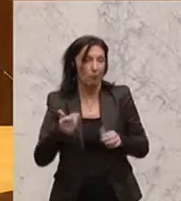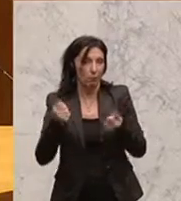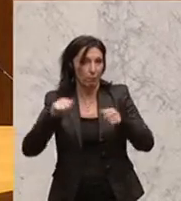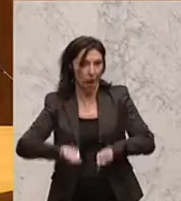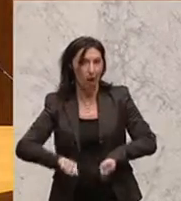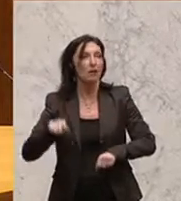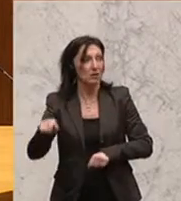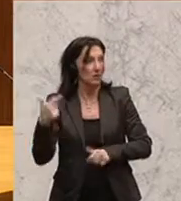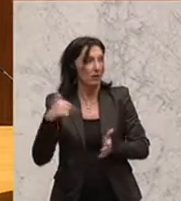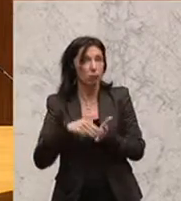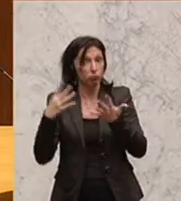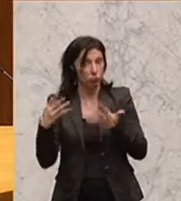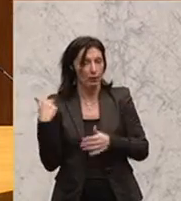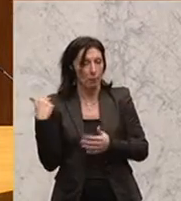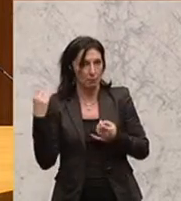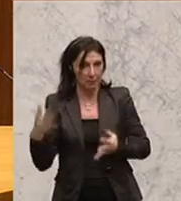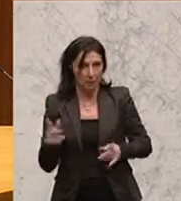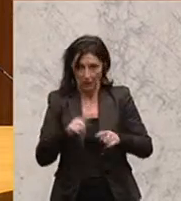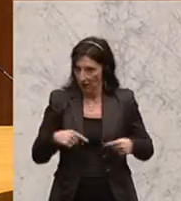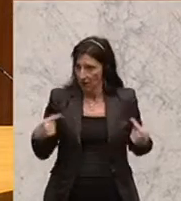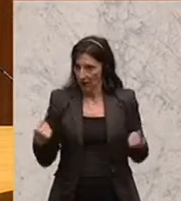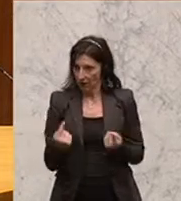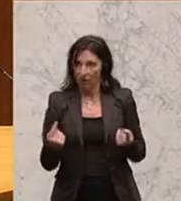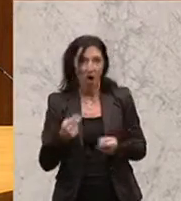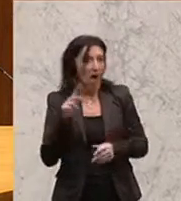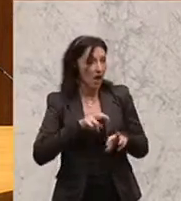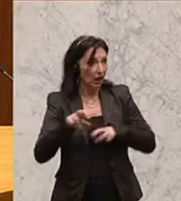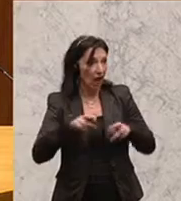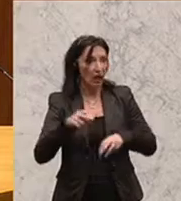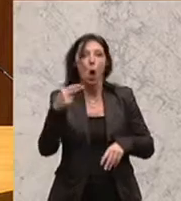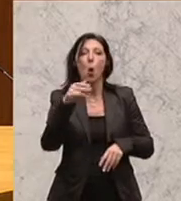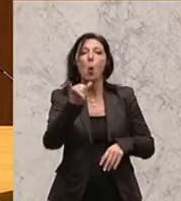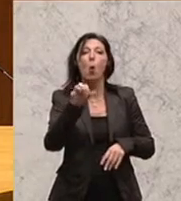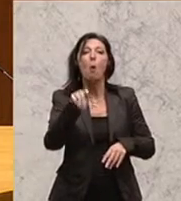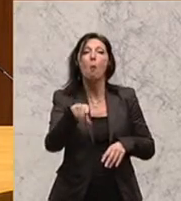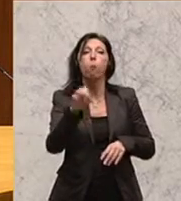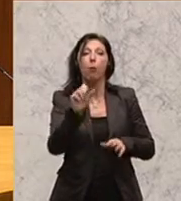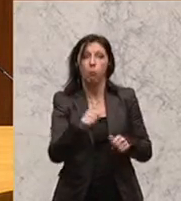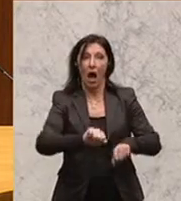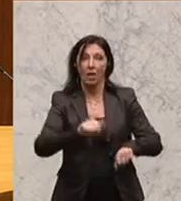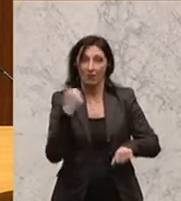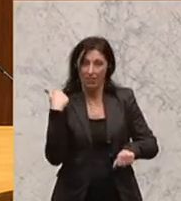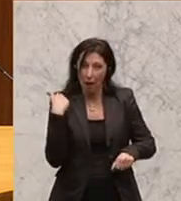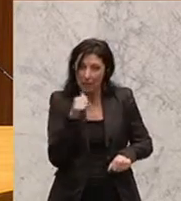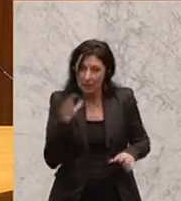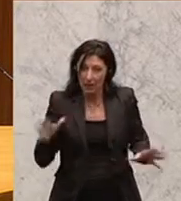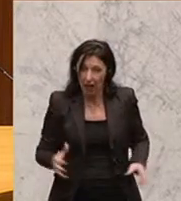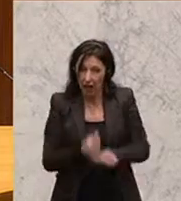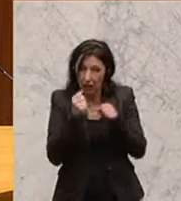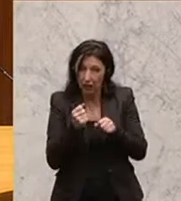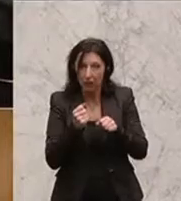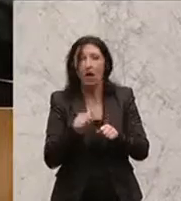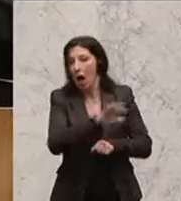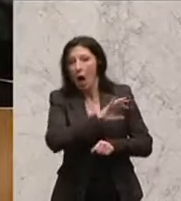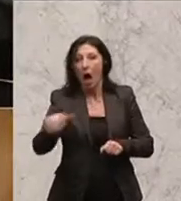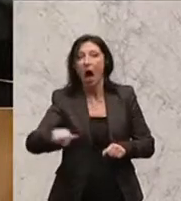17.12.2009. Und hätten wir als Regierung die Hypobank nicht gerettet, dann wäre nicht nur das Bundesland Kärnten, sondern auch alle Kärntnerinnen und Kärntner in